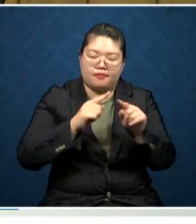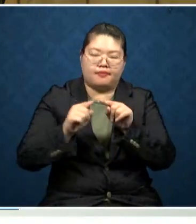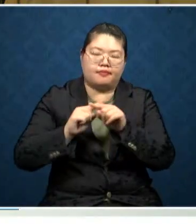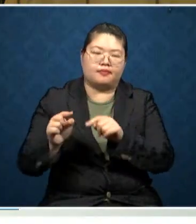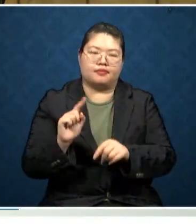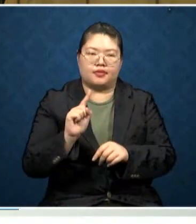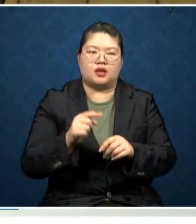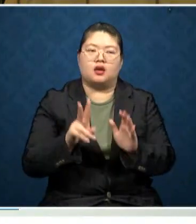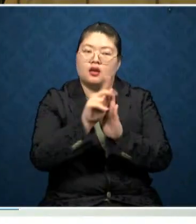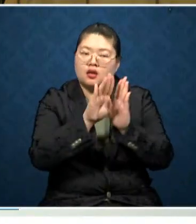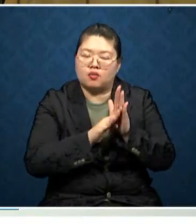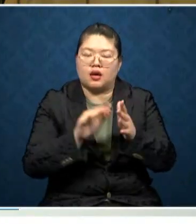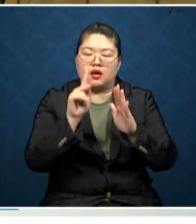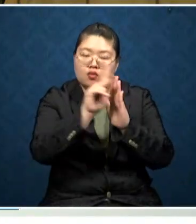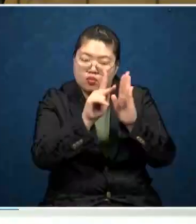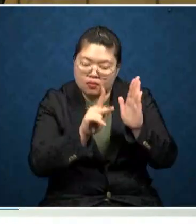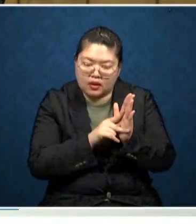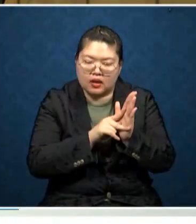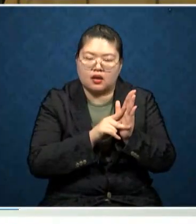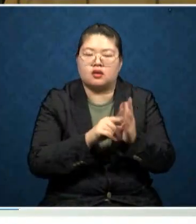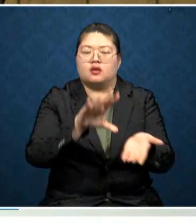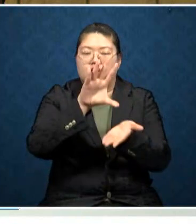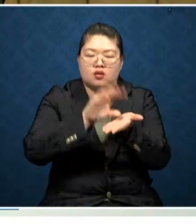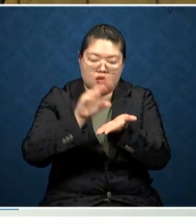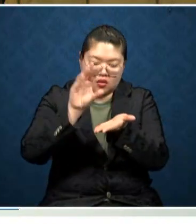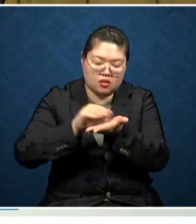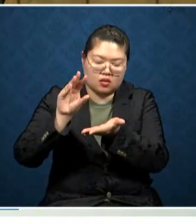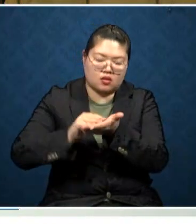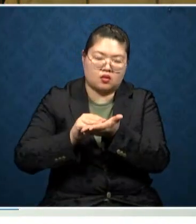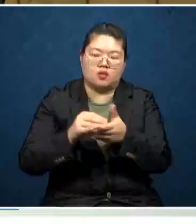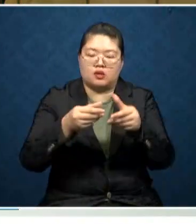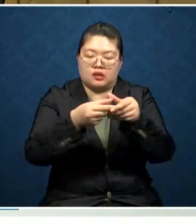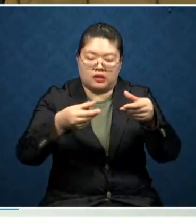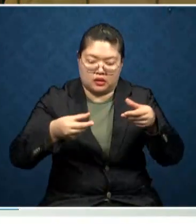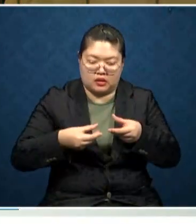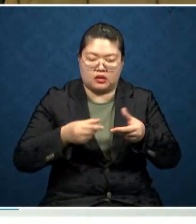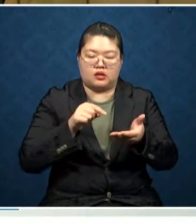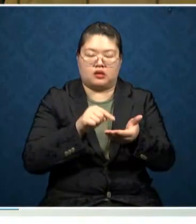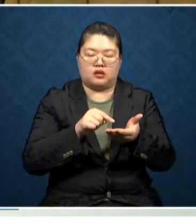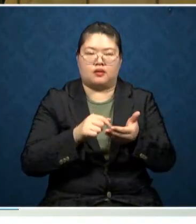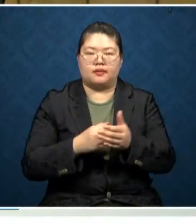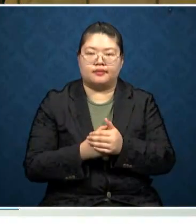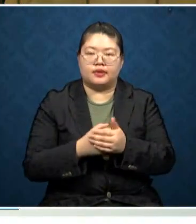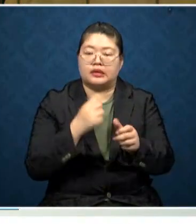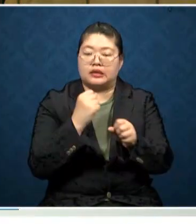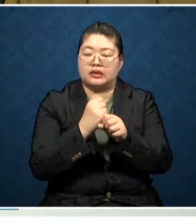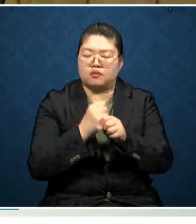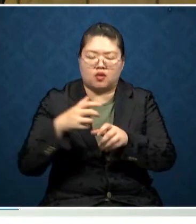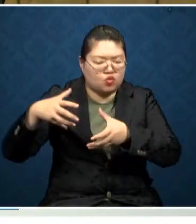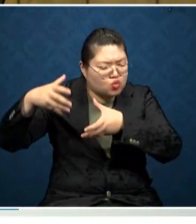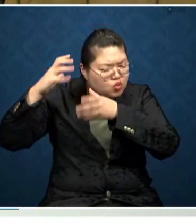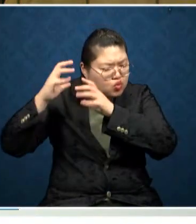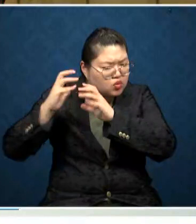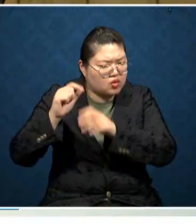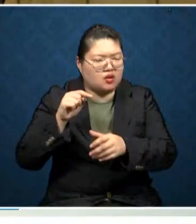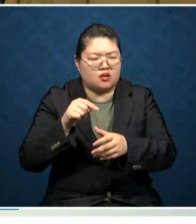ด้านนโยบายและกฎหมายด้านการเก็บข้อมูลและรายงานการทบทวน